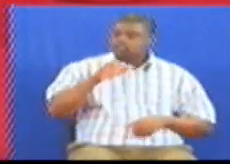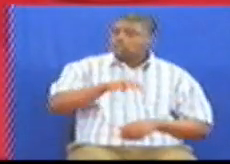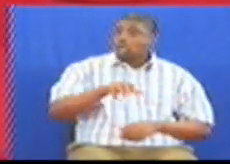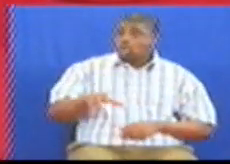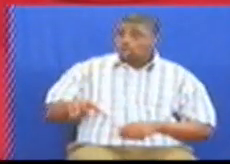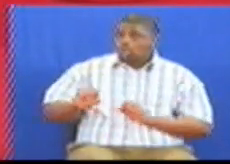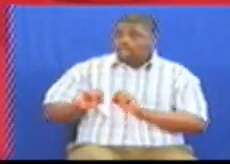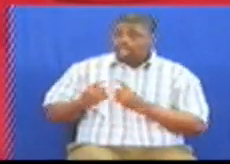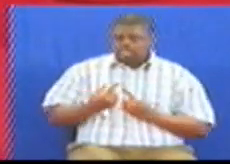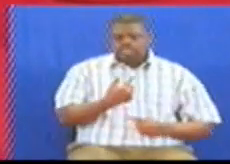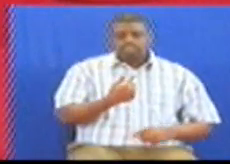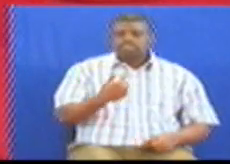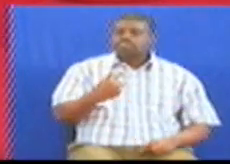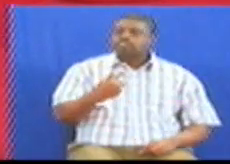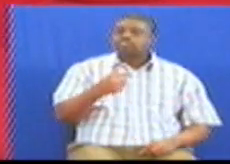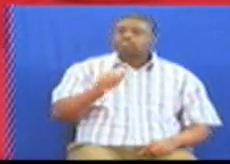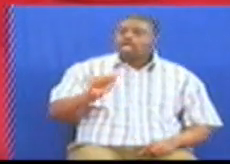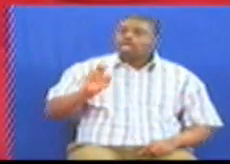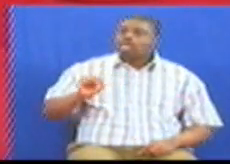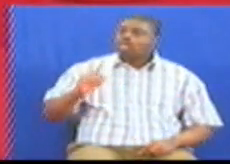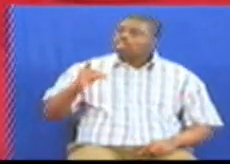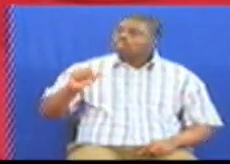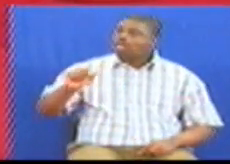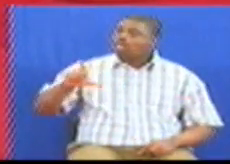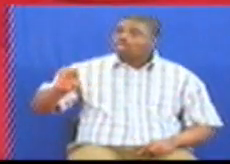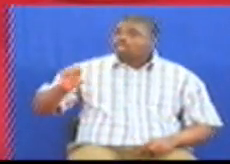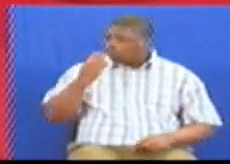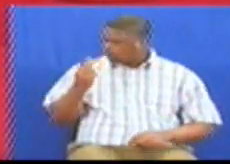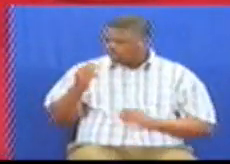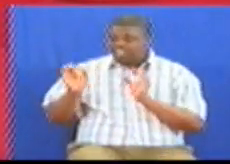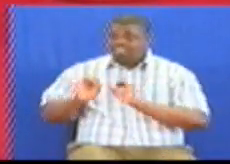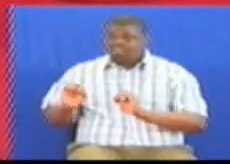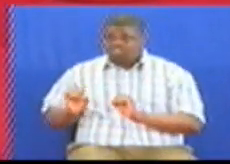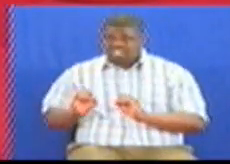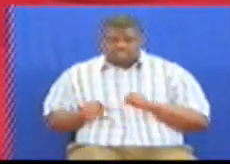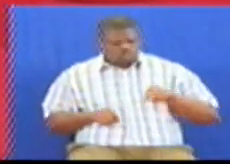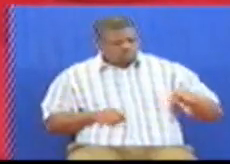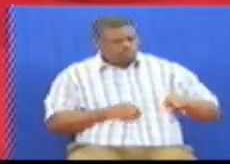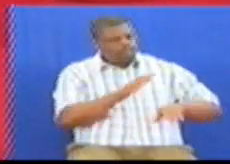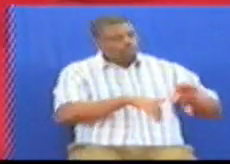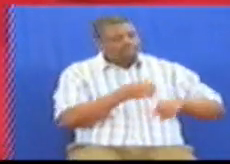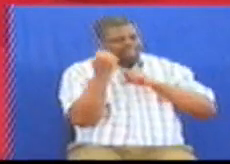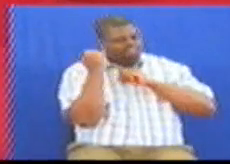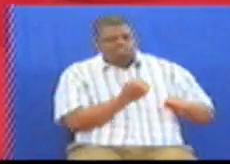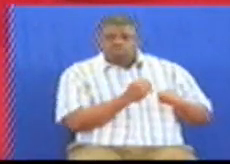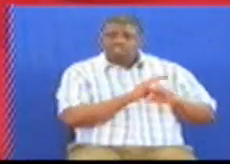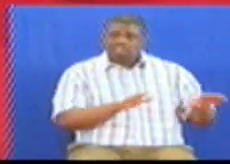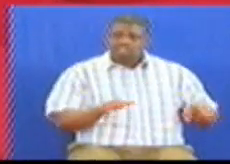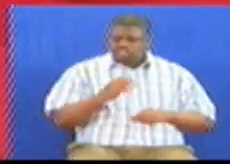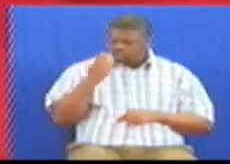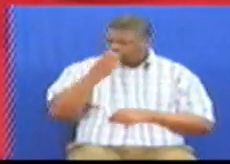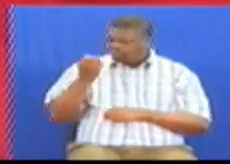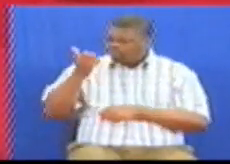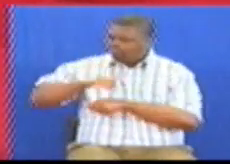unavyojua, soko la Tandale tayari limeshavunjwa na manispaa ameshatafuta mkandarasi, ameingia mkataba. Kwa hiyo tafsiri yake,